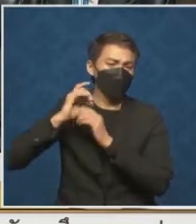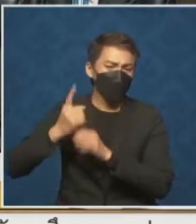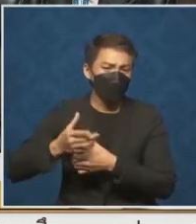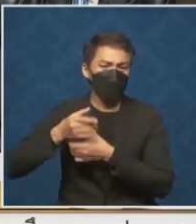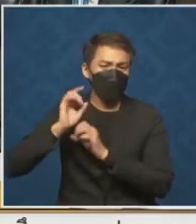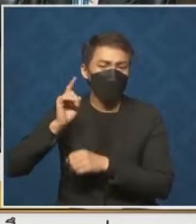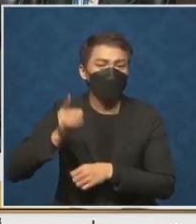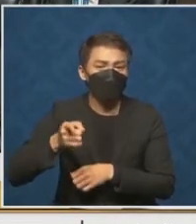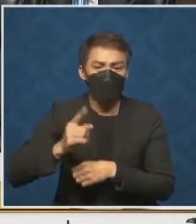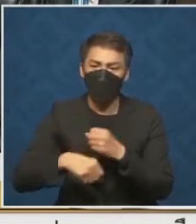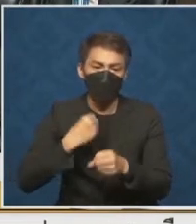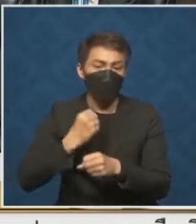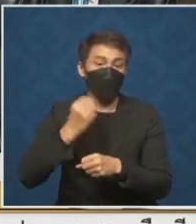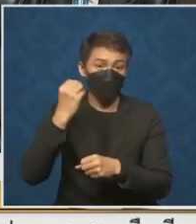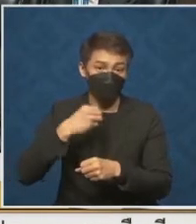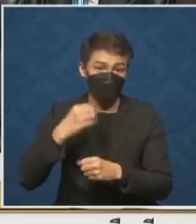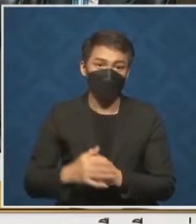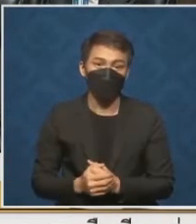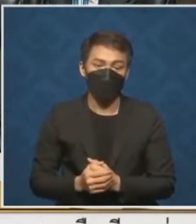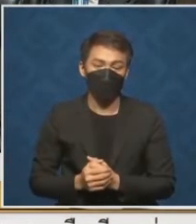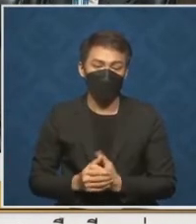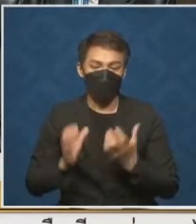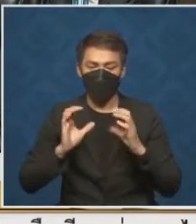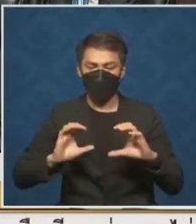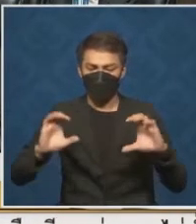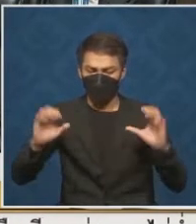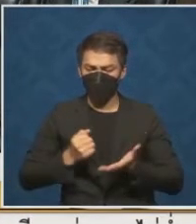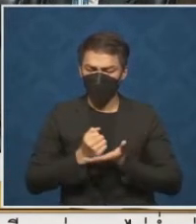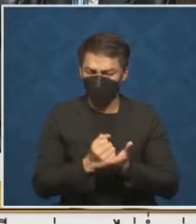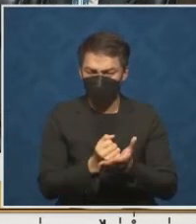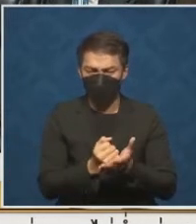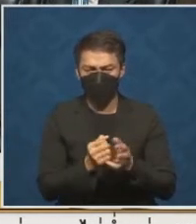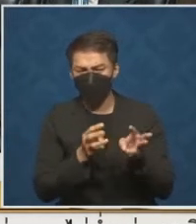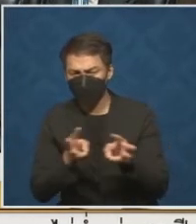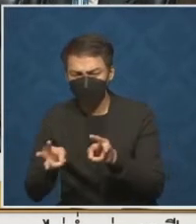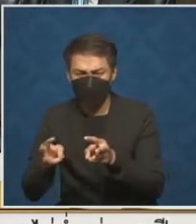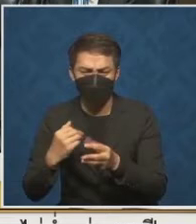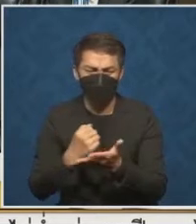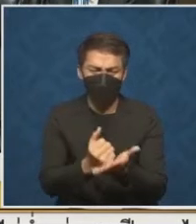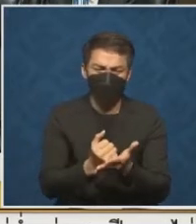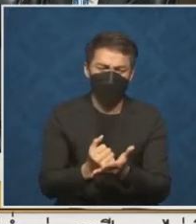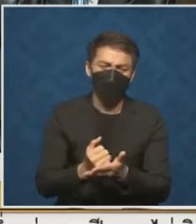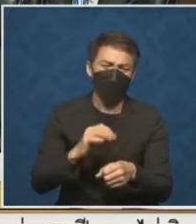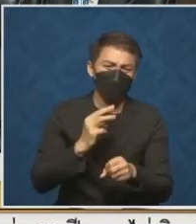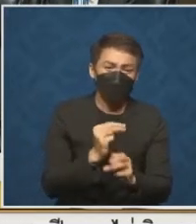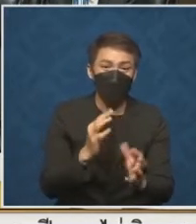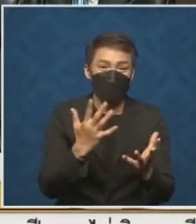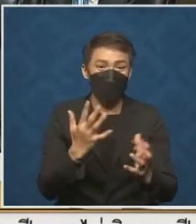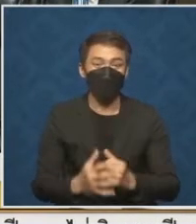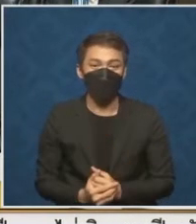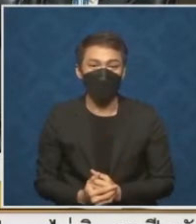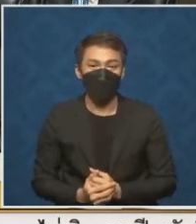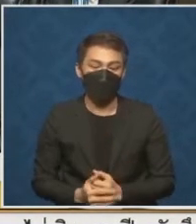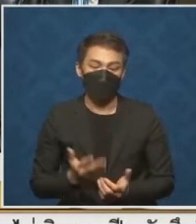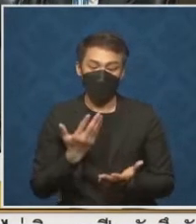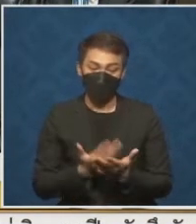สมมีการนำทรัพยากรทางมันธรรมชาติและเงินของแผ่นดินไปแลกเปลี่ยนและใช้